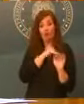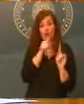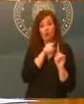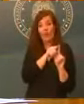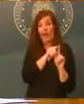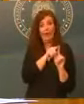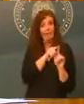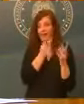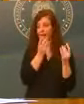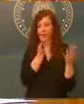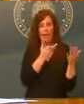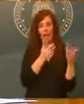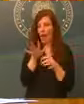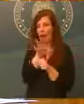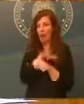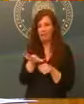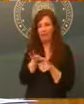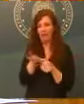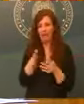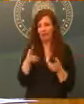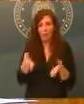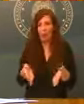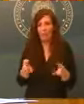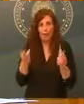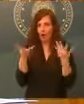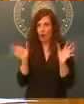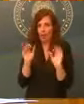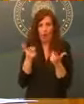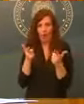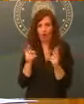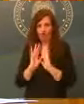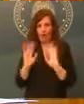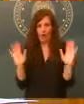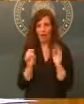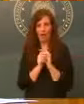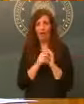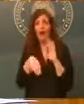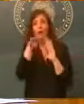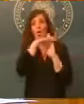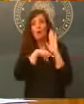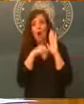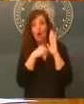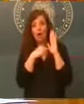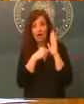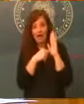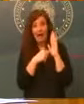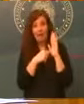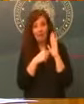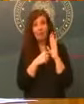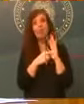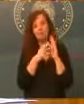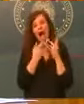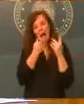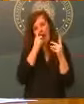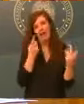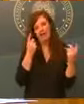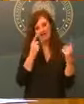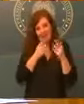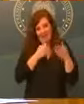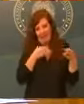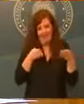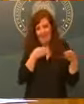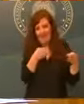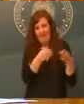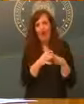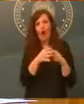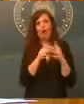come li conosciamo. Il software che abbiamo creato va nella direzione della digitalizzazione del Ministero dell'Istruzione.